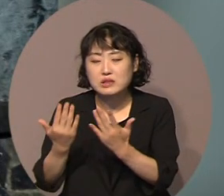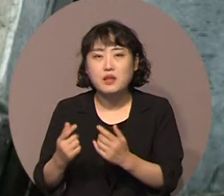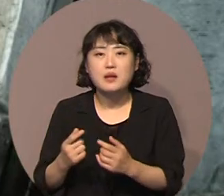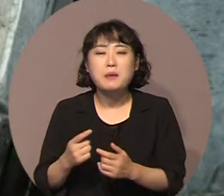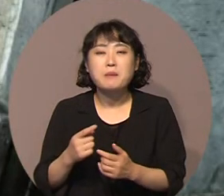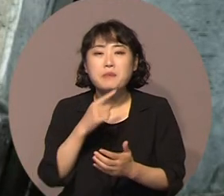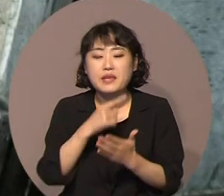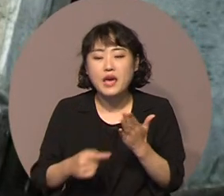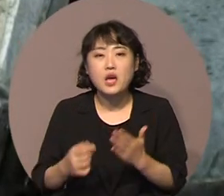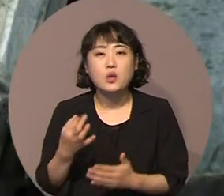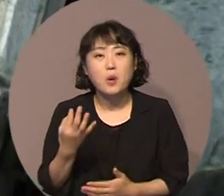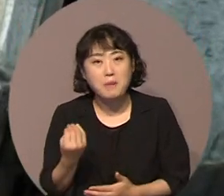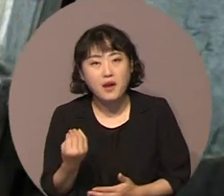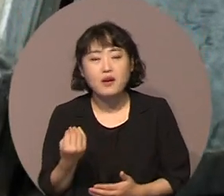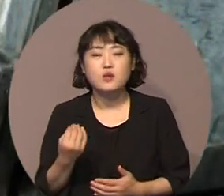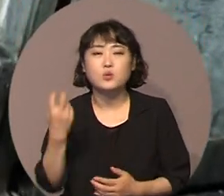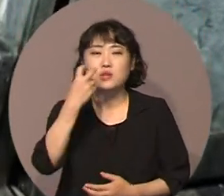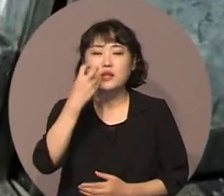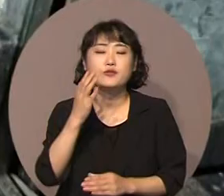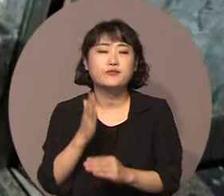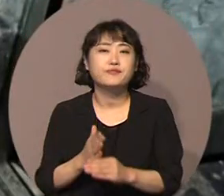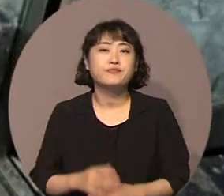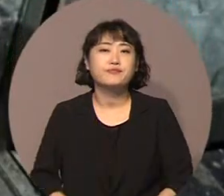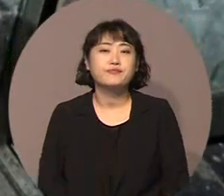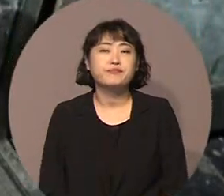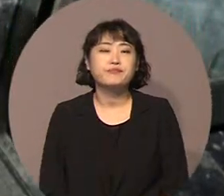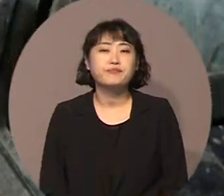피해 규모와 화재 원인을 조사하고 있습니다